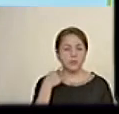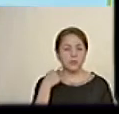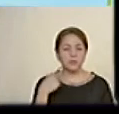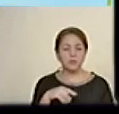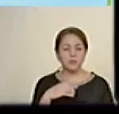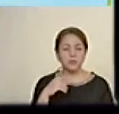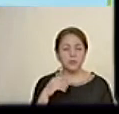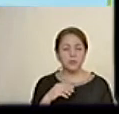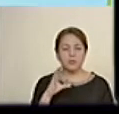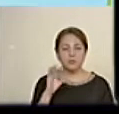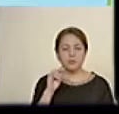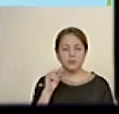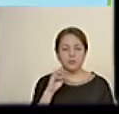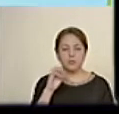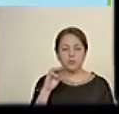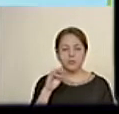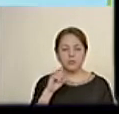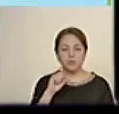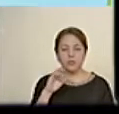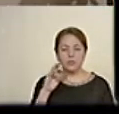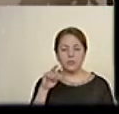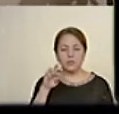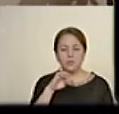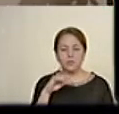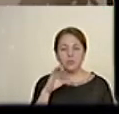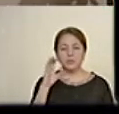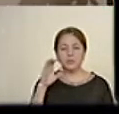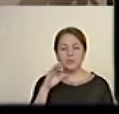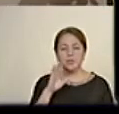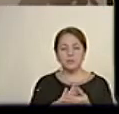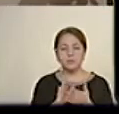с обстоятельствами причины.